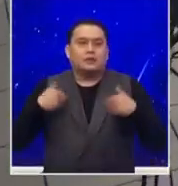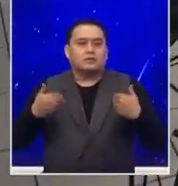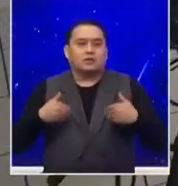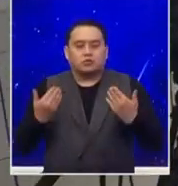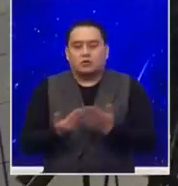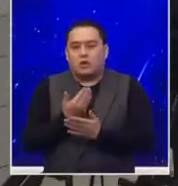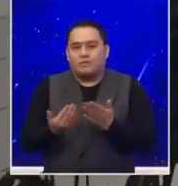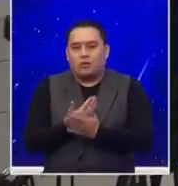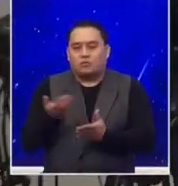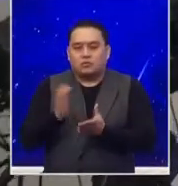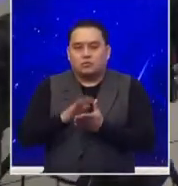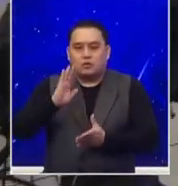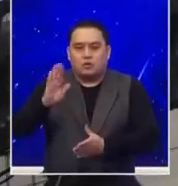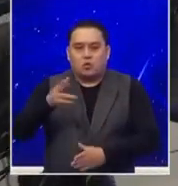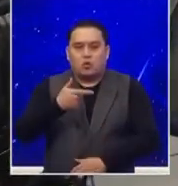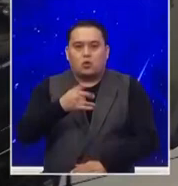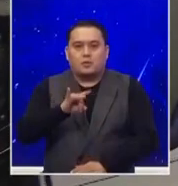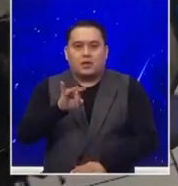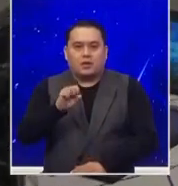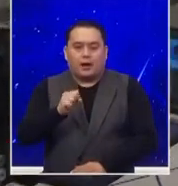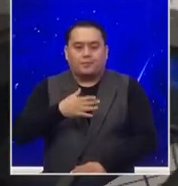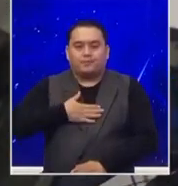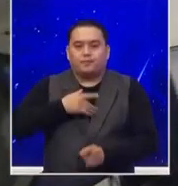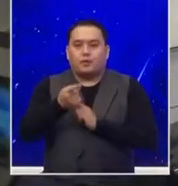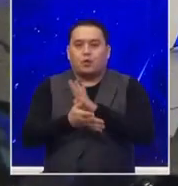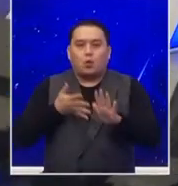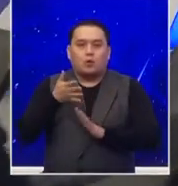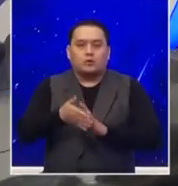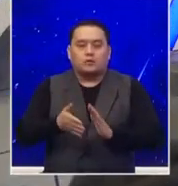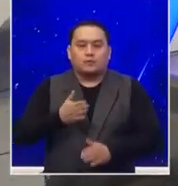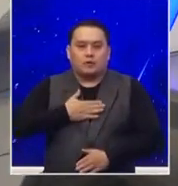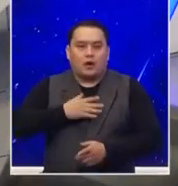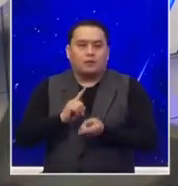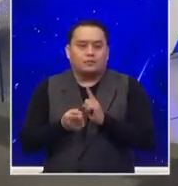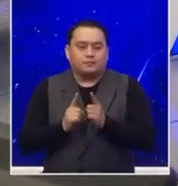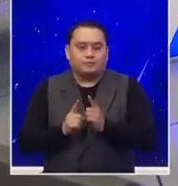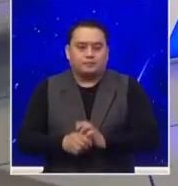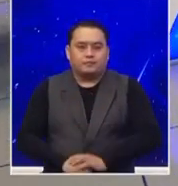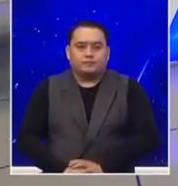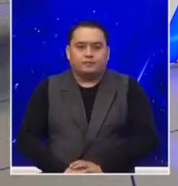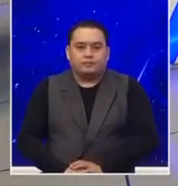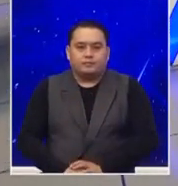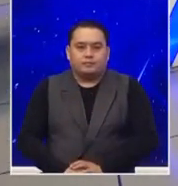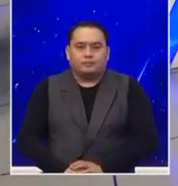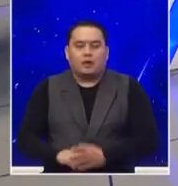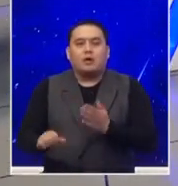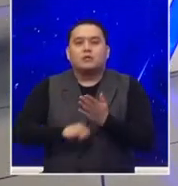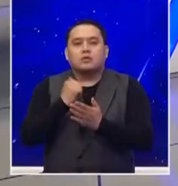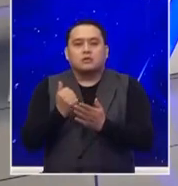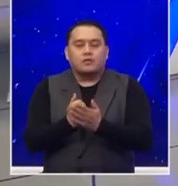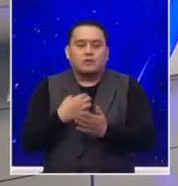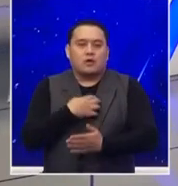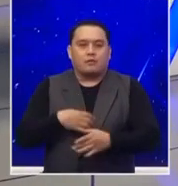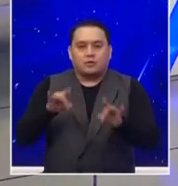Здравствуйте! В эфире телеканала ЖТСУ выпуск вечерних новостей. В студии работает Гульмира Тимиргалиева. Сурдоперевод обеспечивает Марат Жумабеков. И в